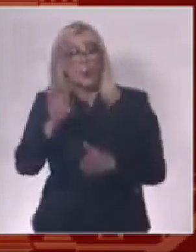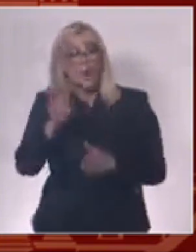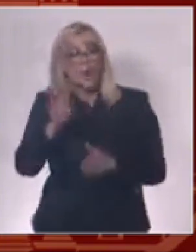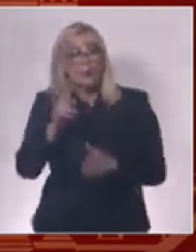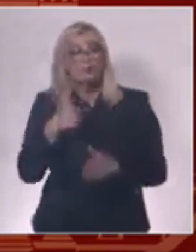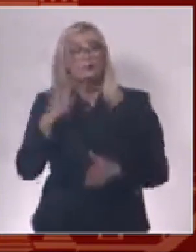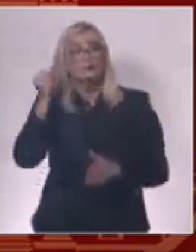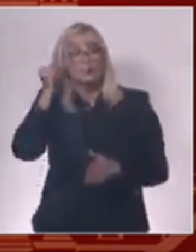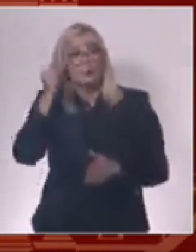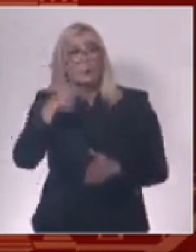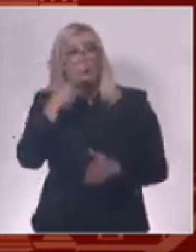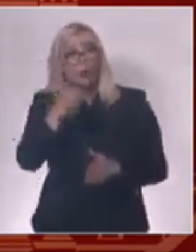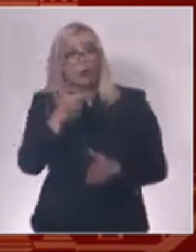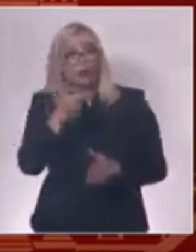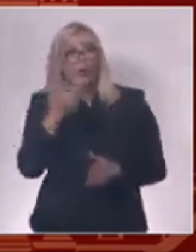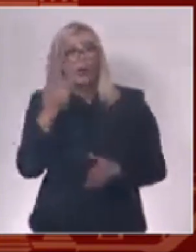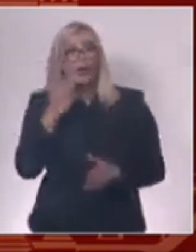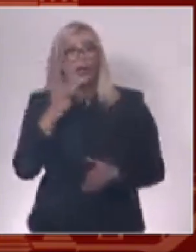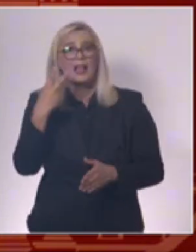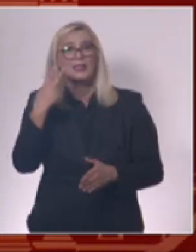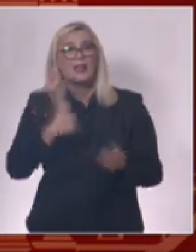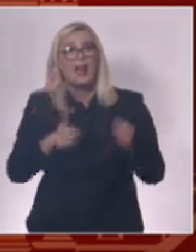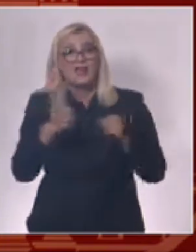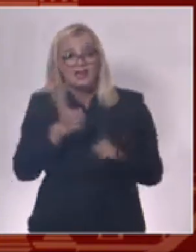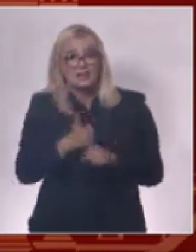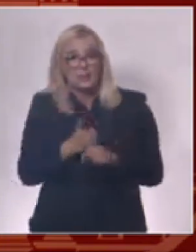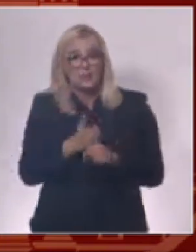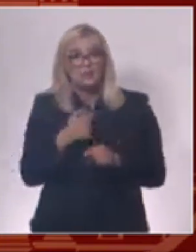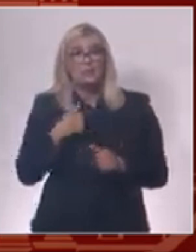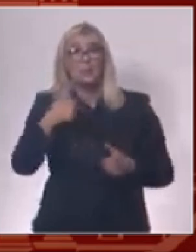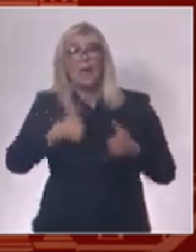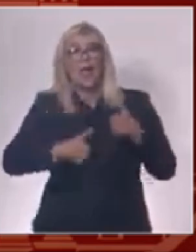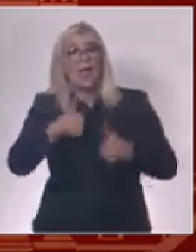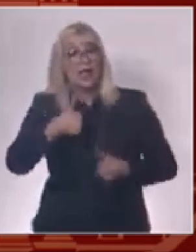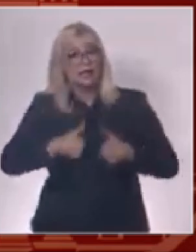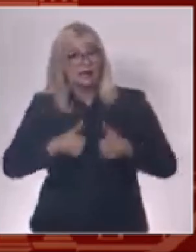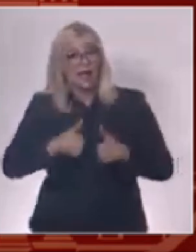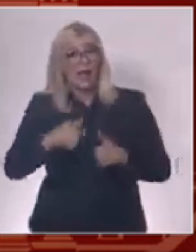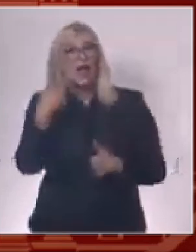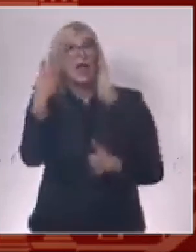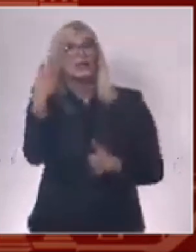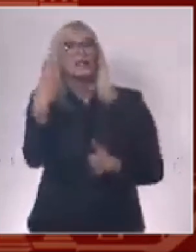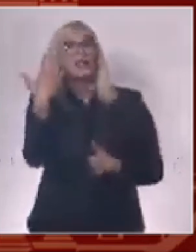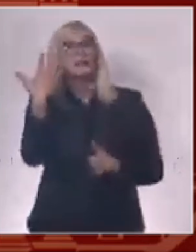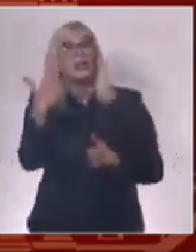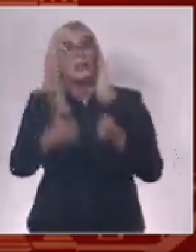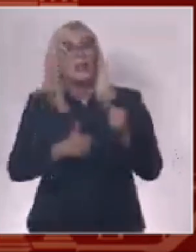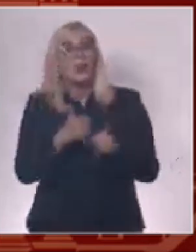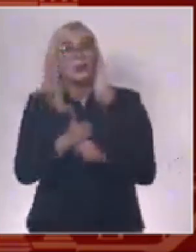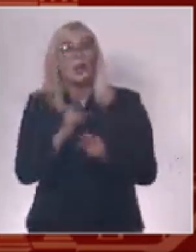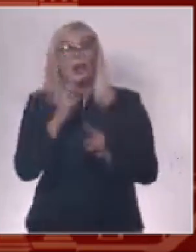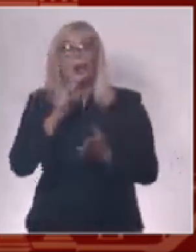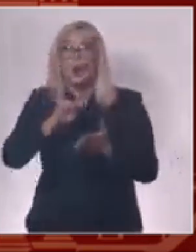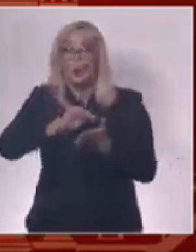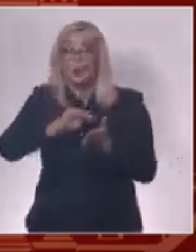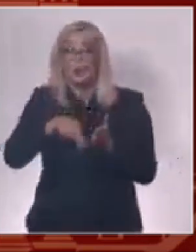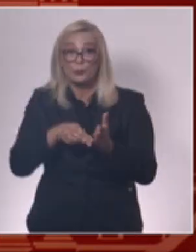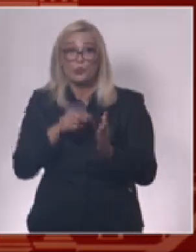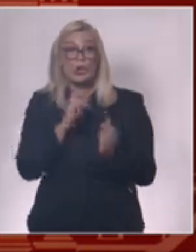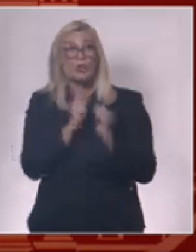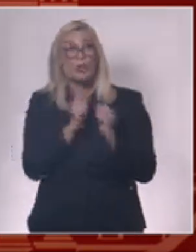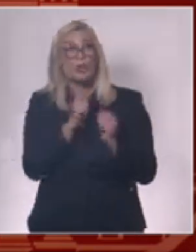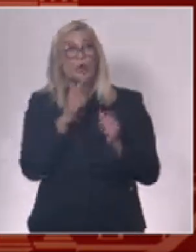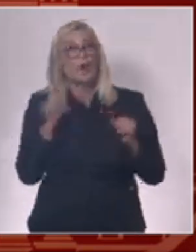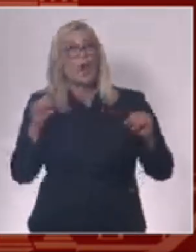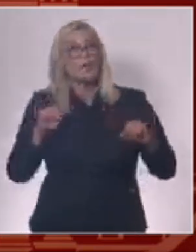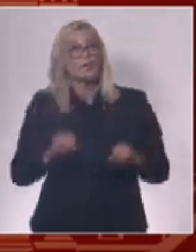Унија. Ке подсетам, скоро 20 години сме кандидати, скоро 25 години откако го потпишавме договорот